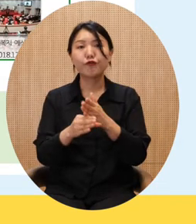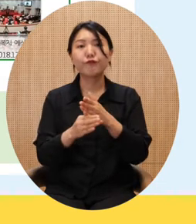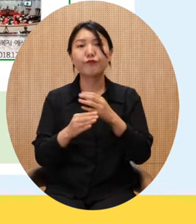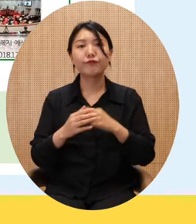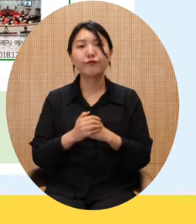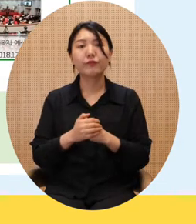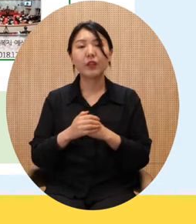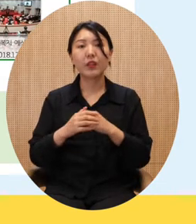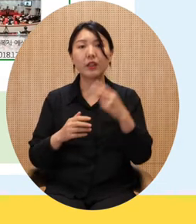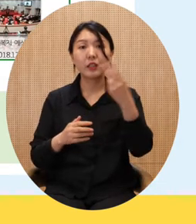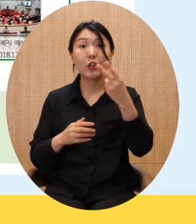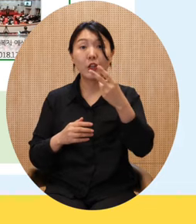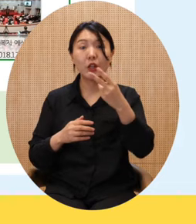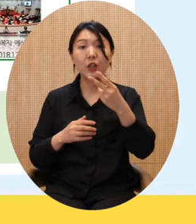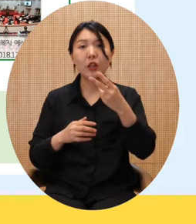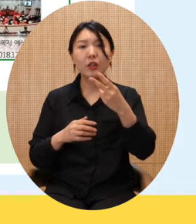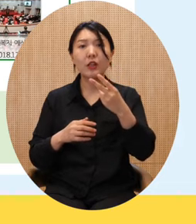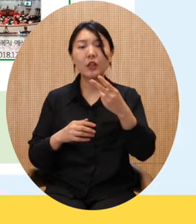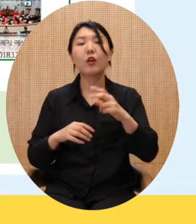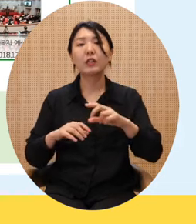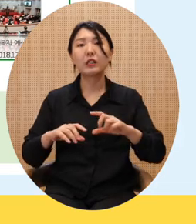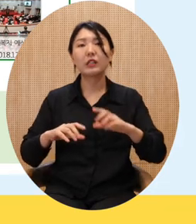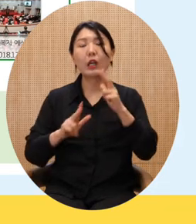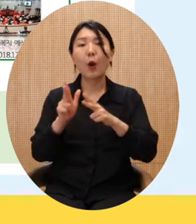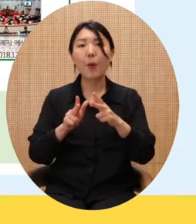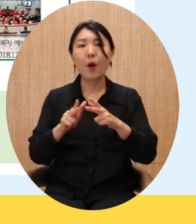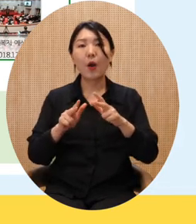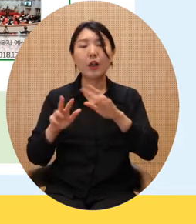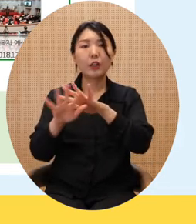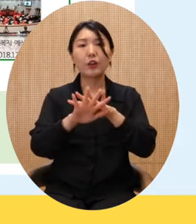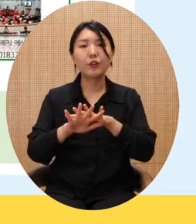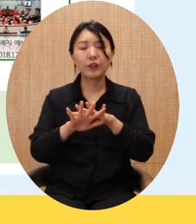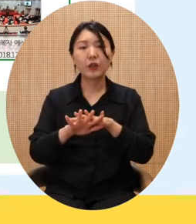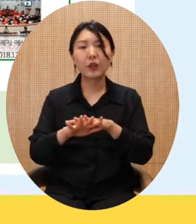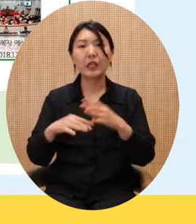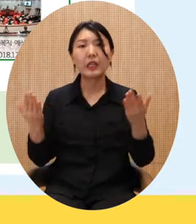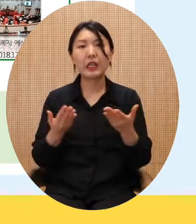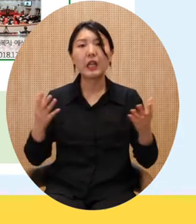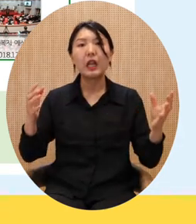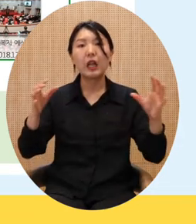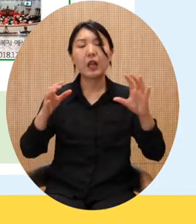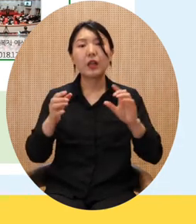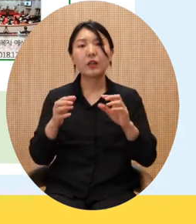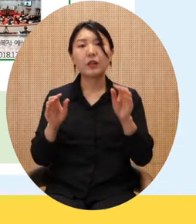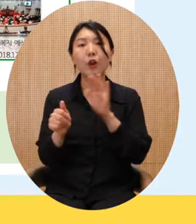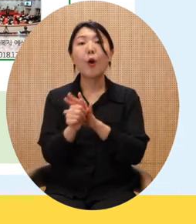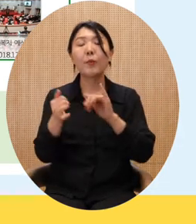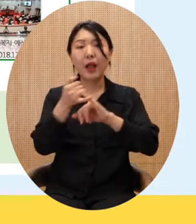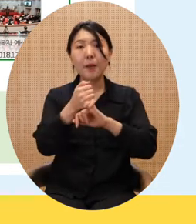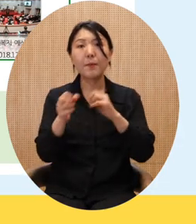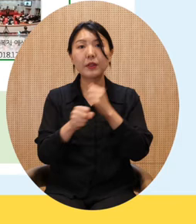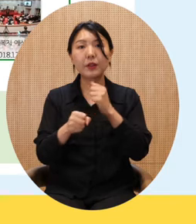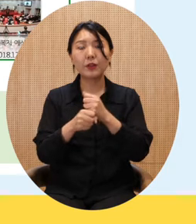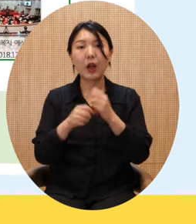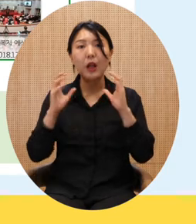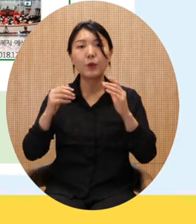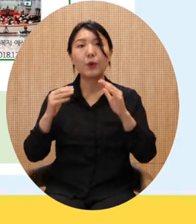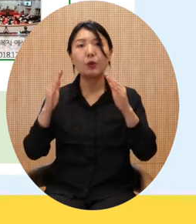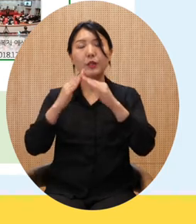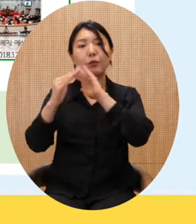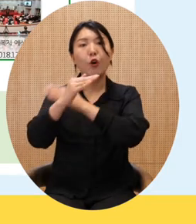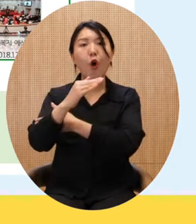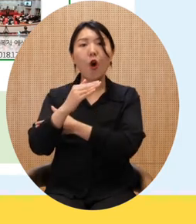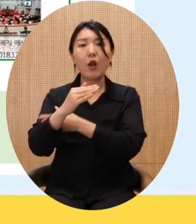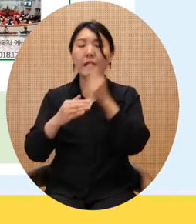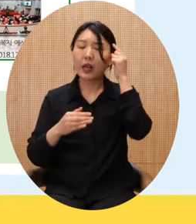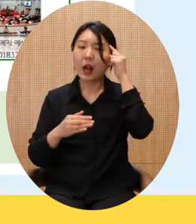2000년도 사업으로는 네트워크 기관들이 이제 업무 협약을 체결하고 본격적으로 아동 주거권에 대한 인식 확산과 저항지역